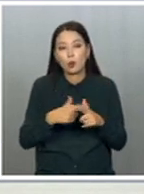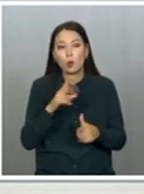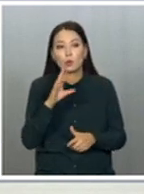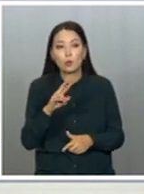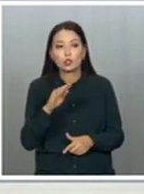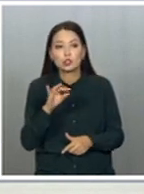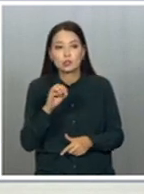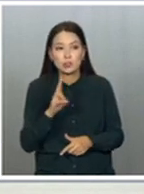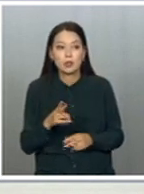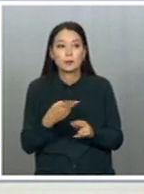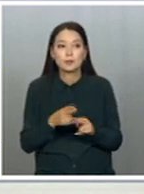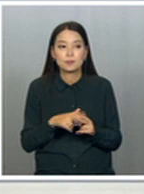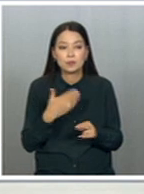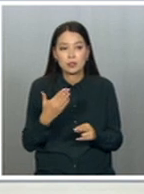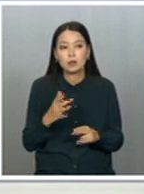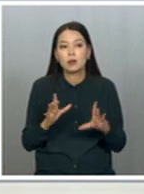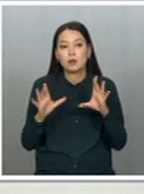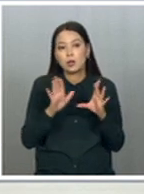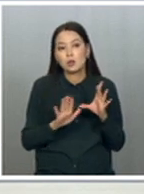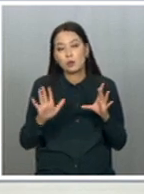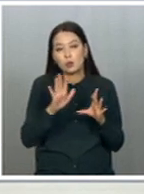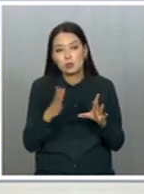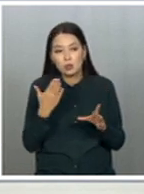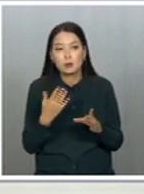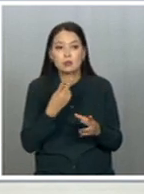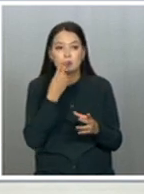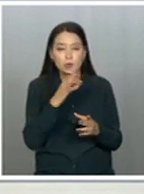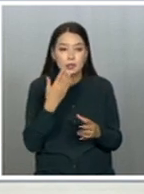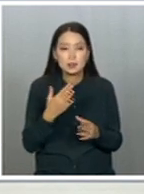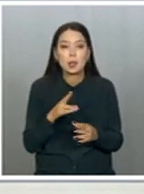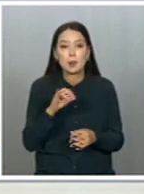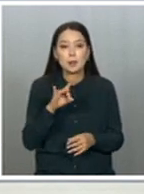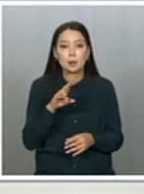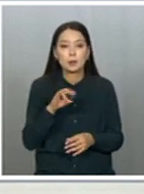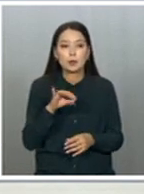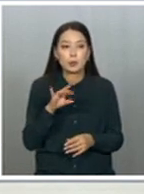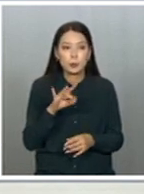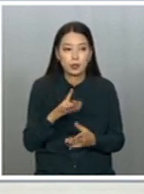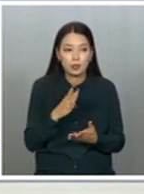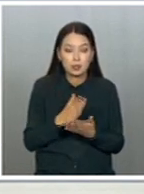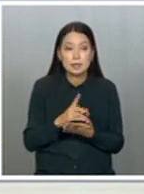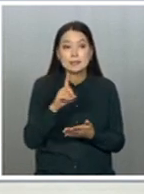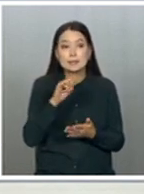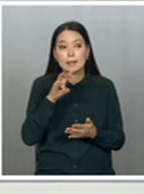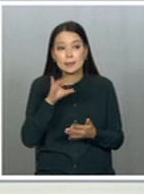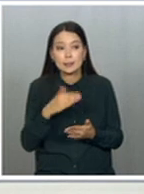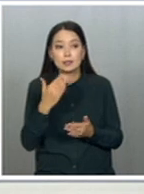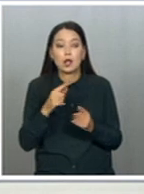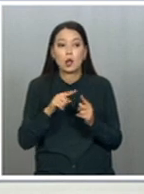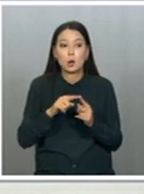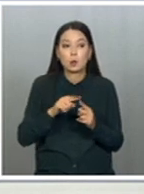сызық көкжиек жазықтығына және де көкжиекке перпендикуляр болады. Зенит және дүние өсі арқылы